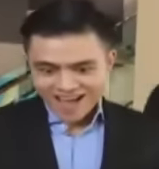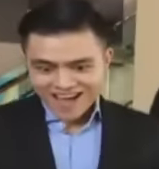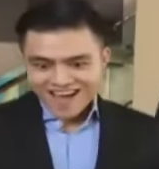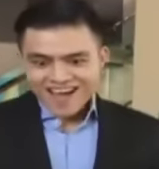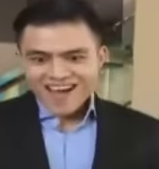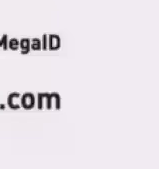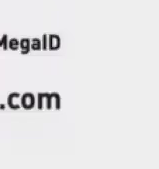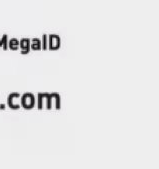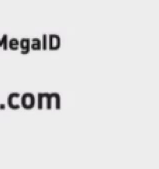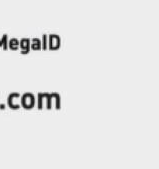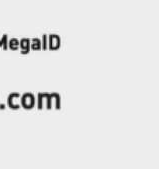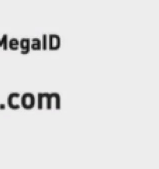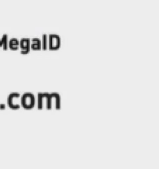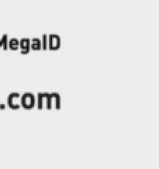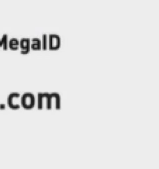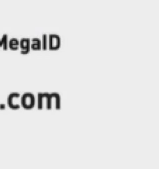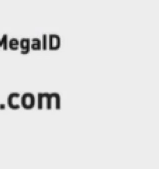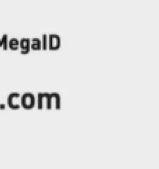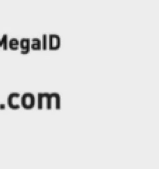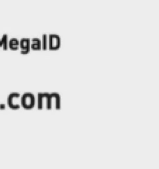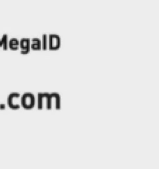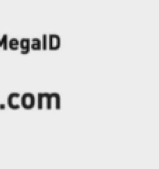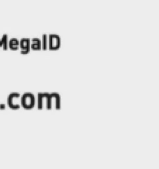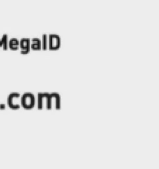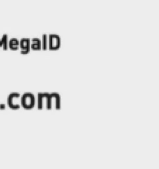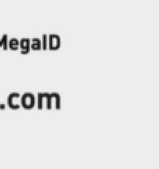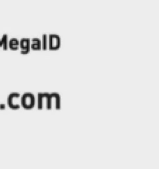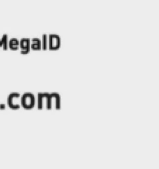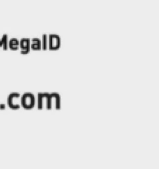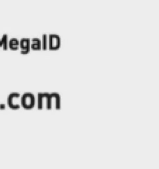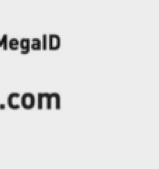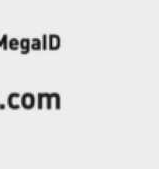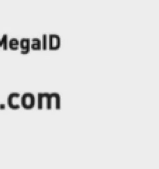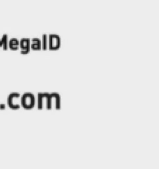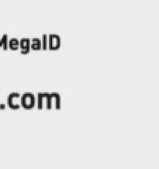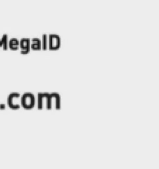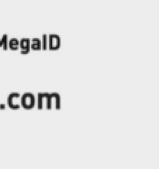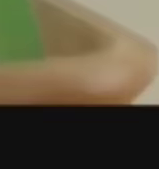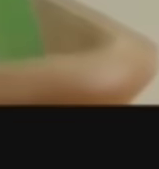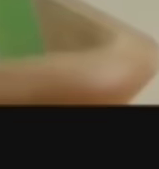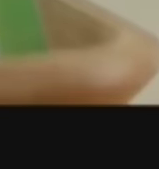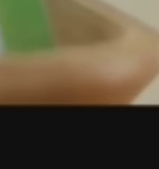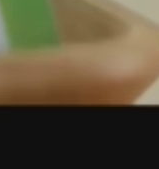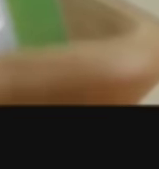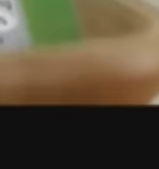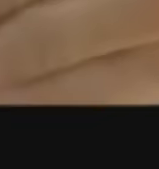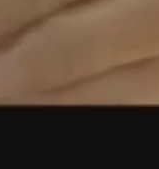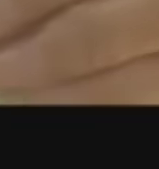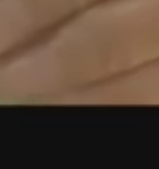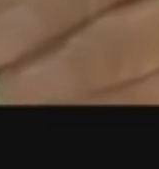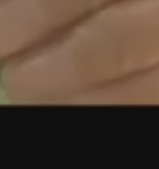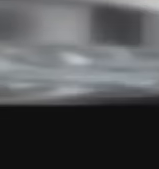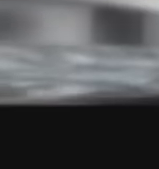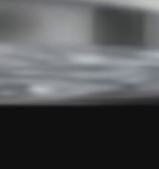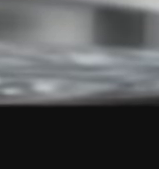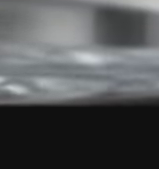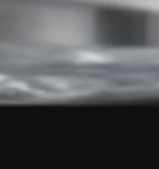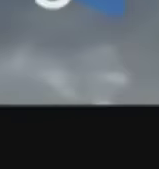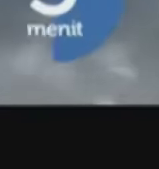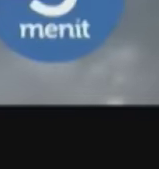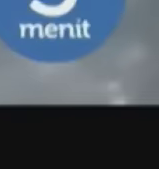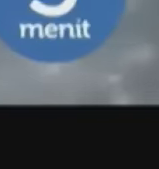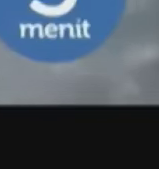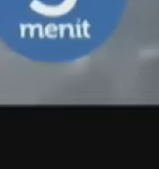saldo tabungan Anda. Menabung di Bank Mega, keuntungannya sepanjang masa. Baru, inovasi dari